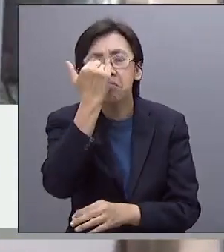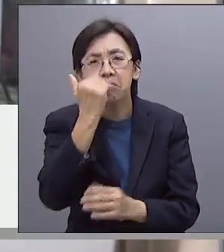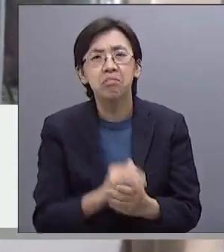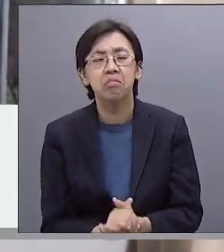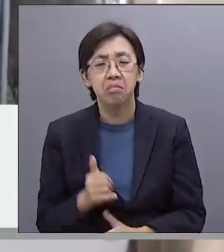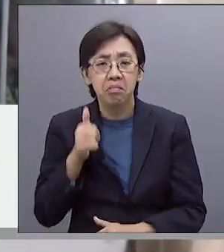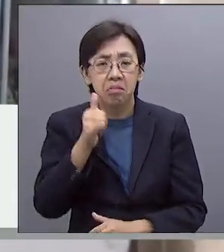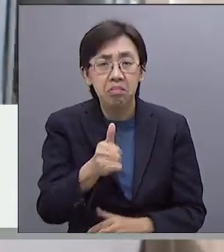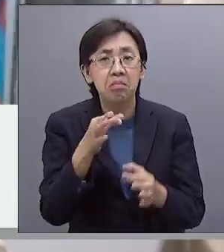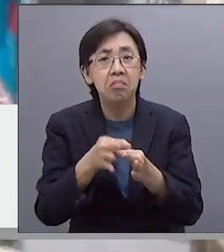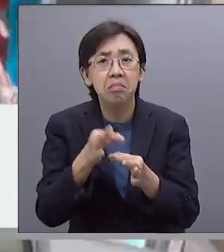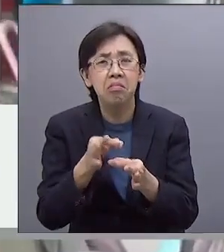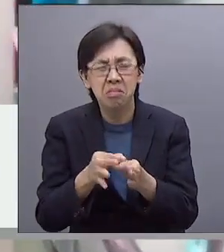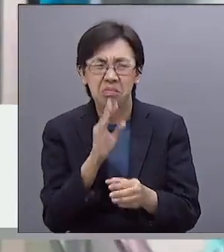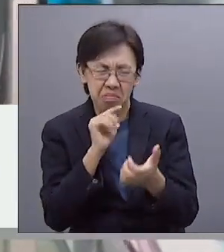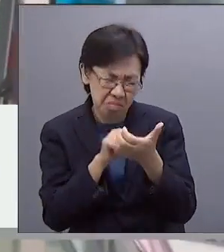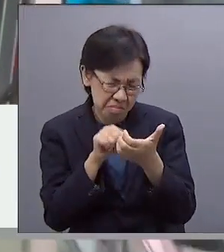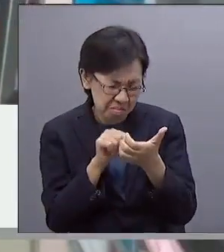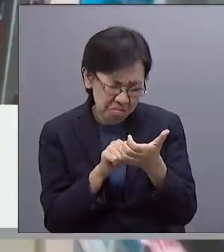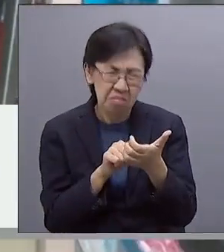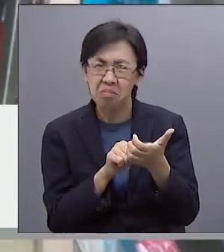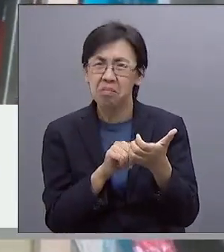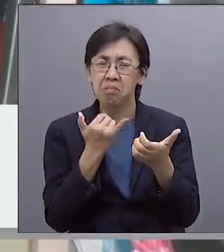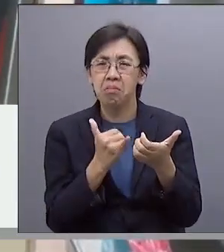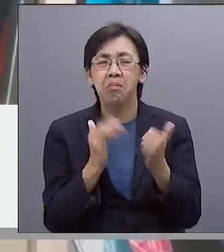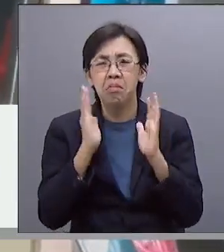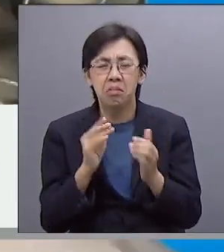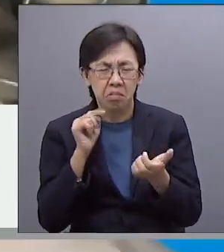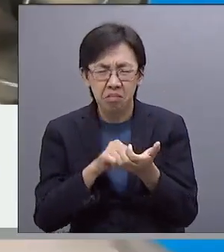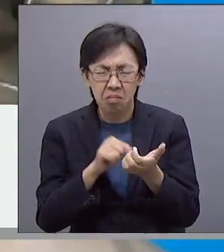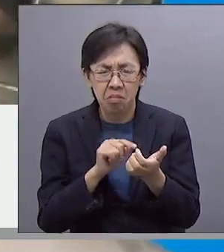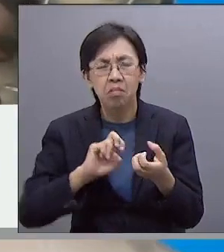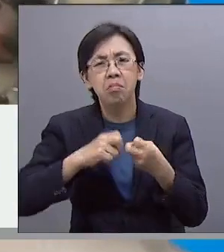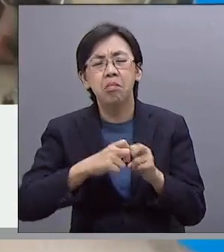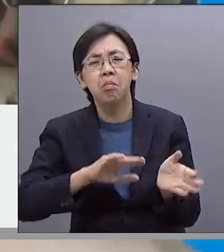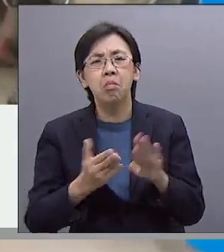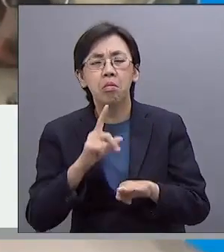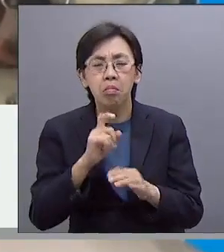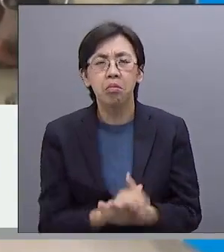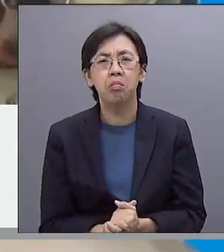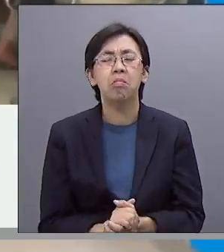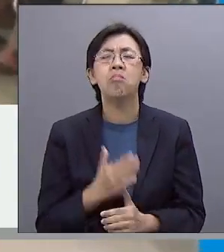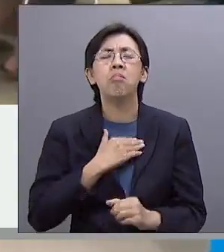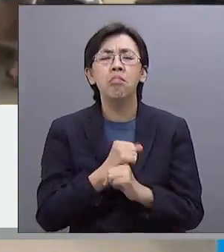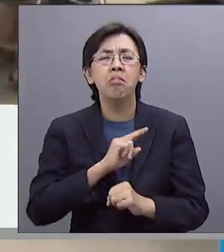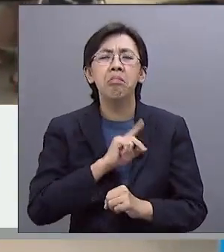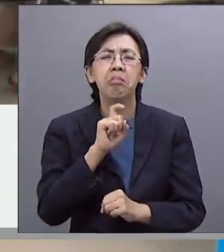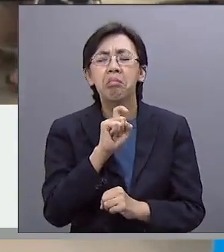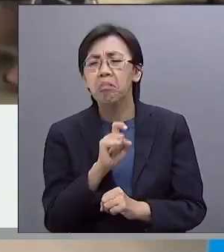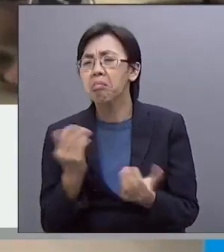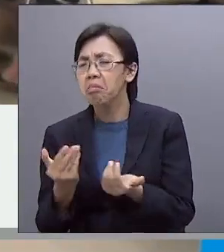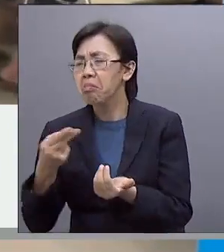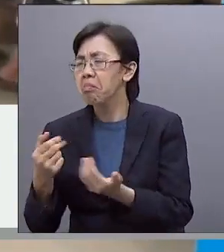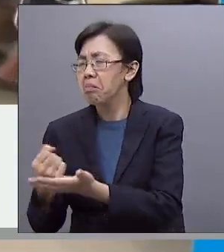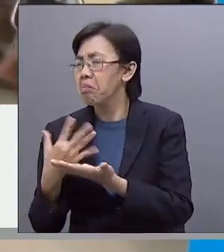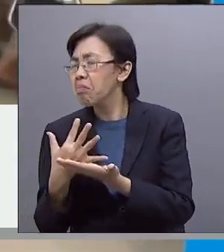ถ้ายืนยันผ่านระบบออนไลน์เนี่ยพอคนเข้าระบบมากๆเดี๋ยวระบบล่มแต่บางคนก็บอกว่าทำเองไม่สะดวกไม่มีลูกหลานช่วยก็